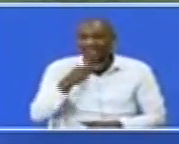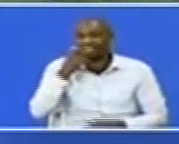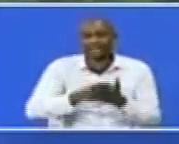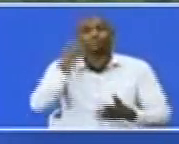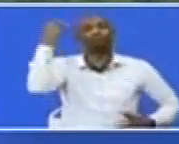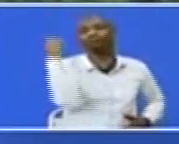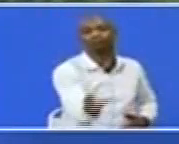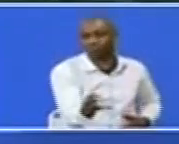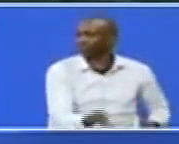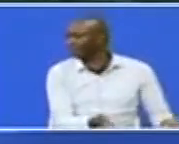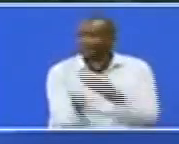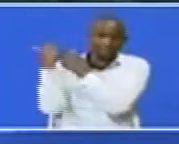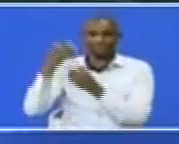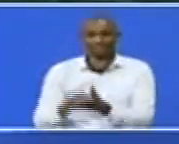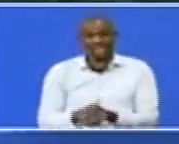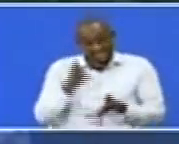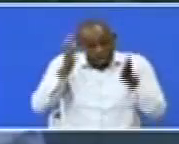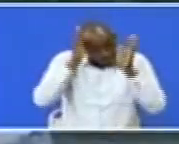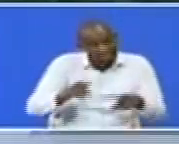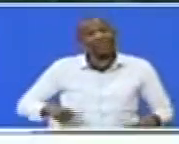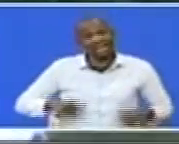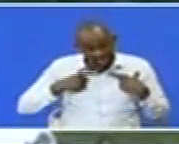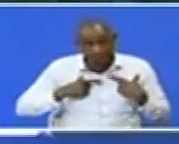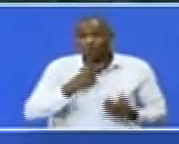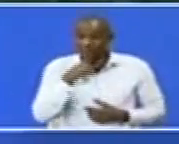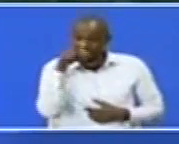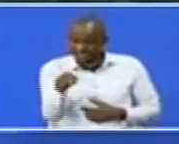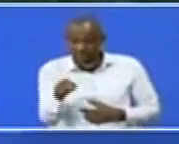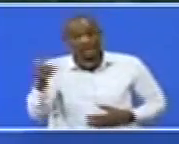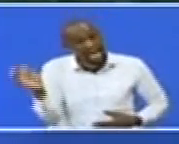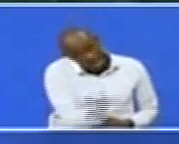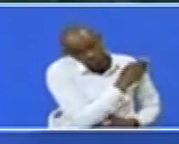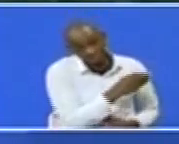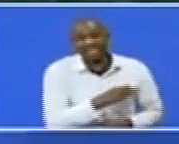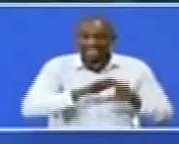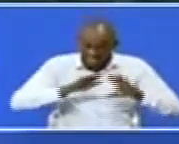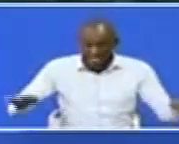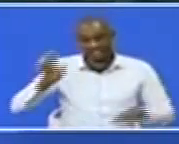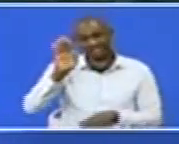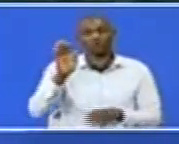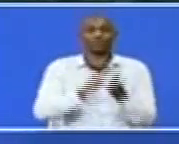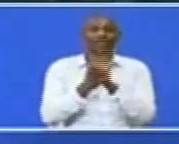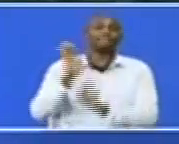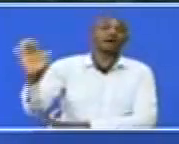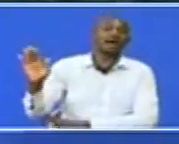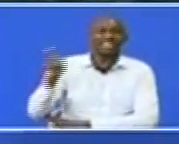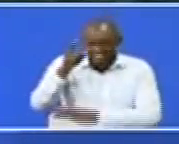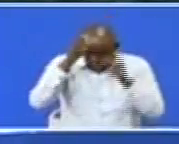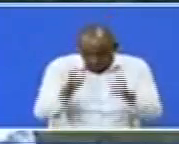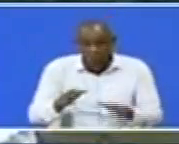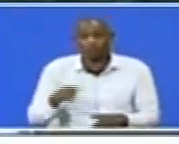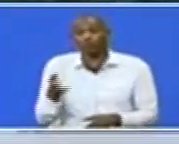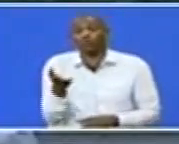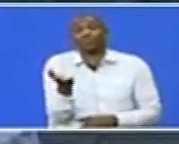kisha akaondoka. Sasa mwenye wako hai anataka huyu atoke hapa alafu shamba yote ibaki iwe yake. Na huyu mwenye